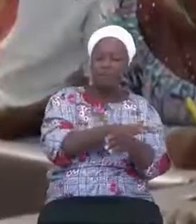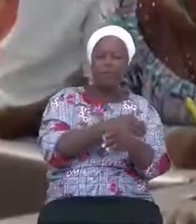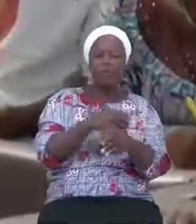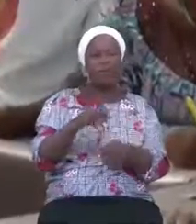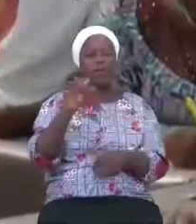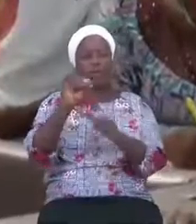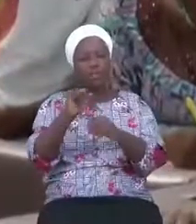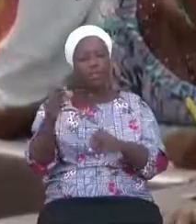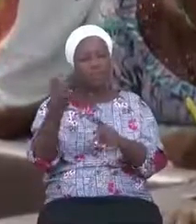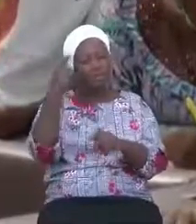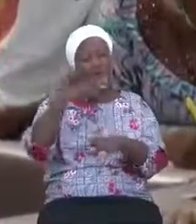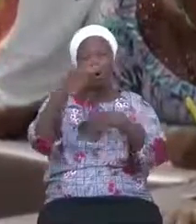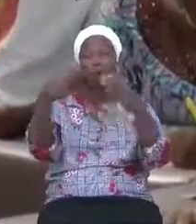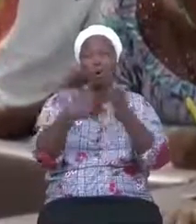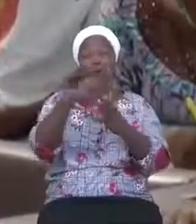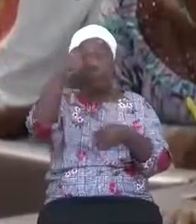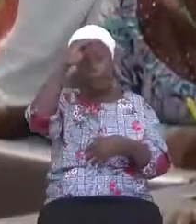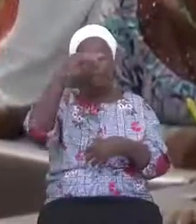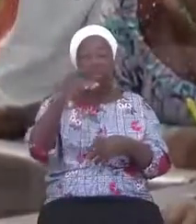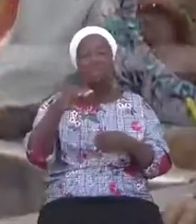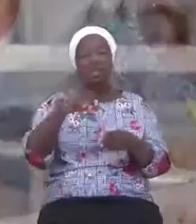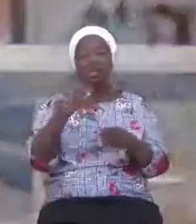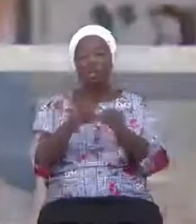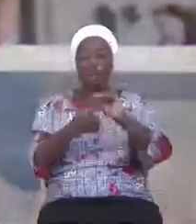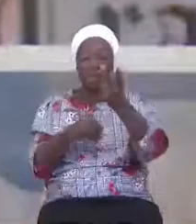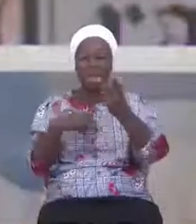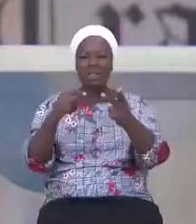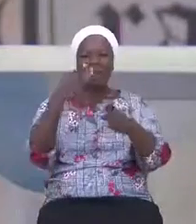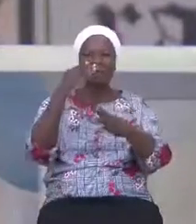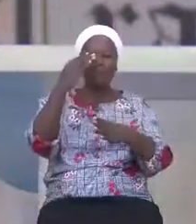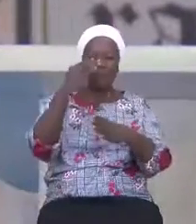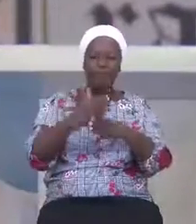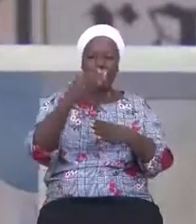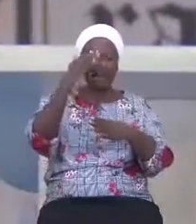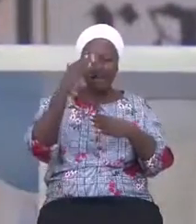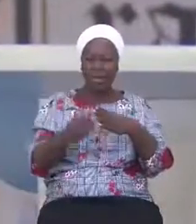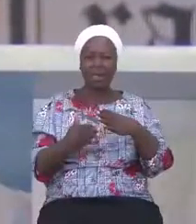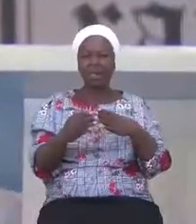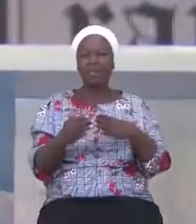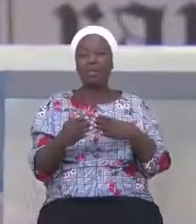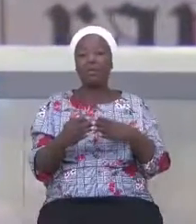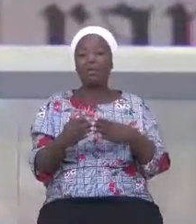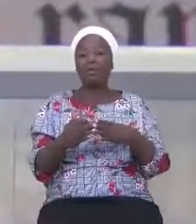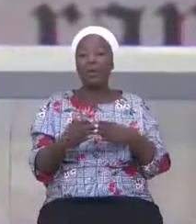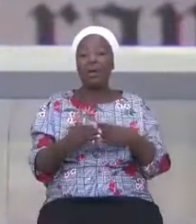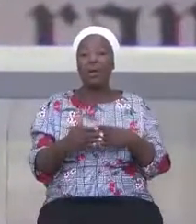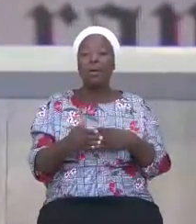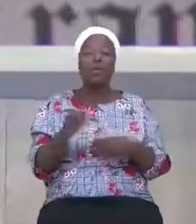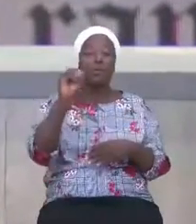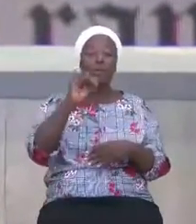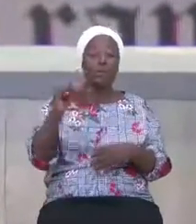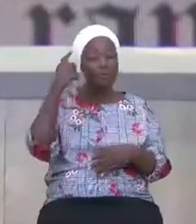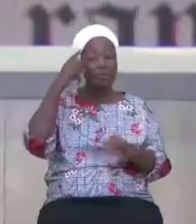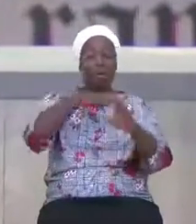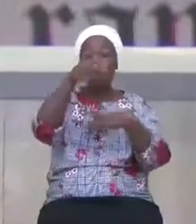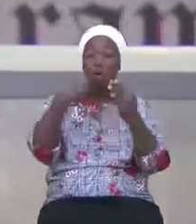Et troisième élément, le message final pour que tous l'entendent. Le message final pour que